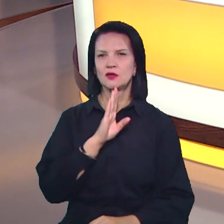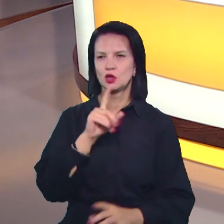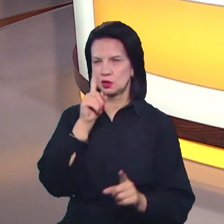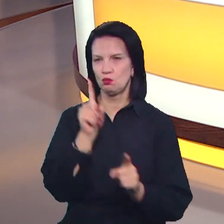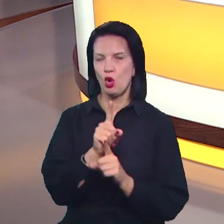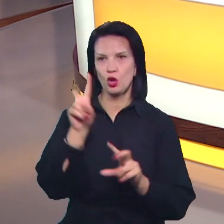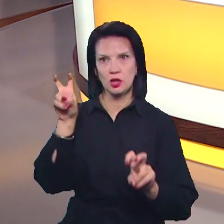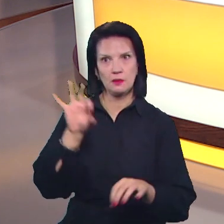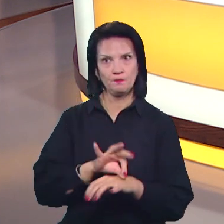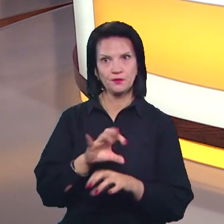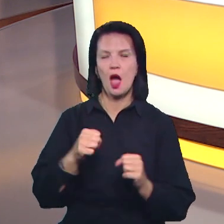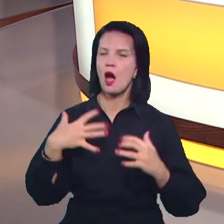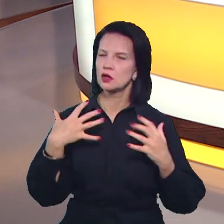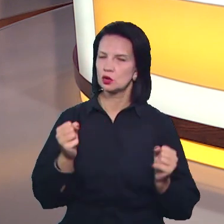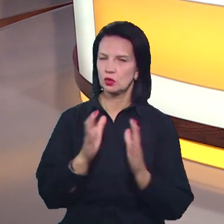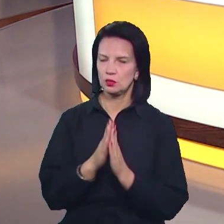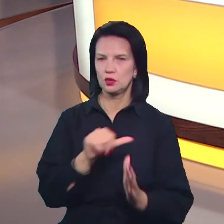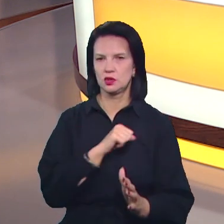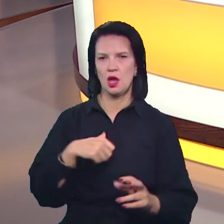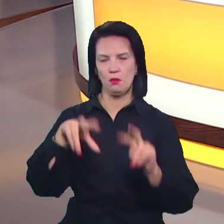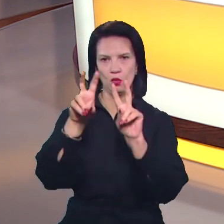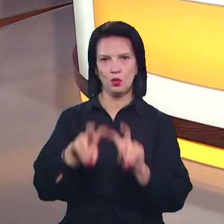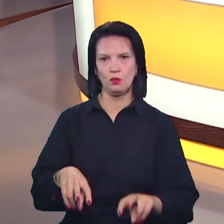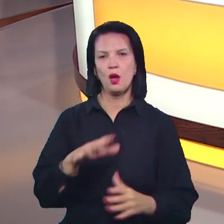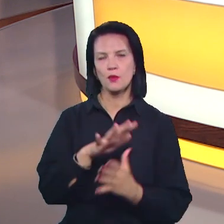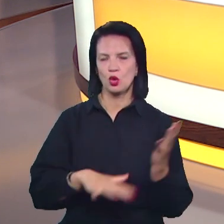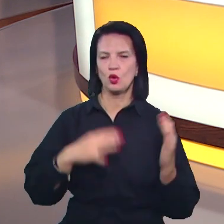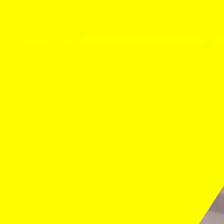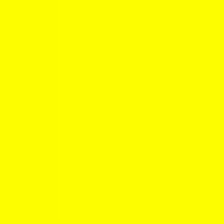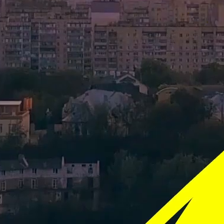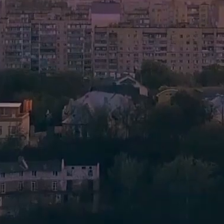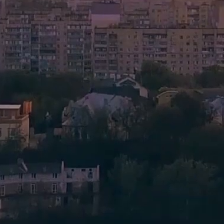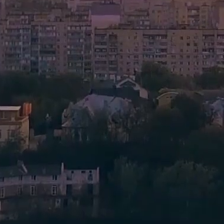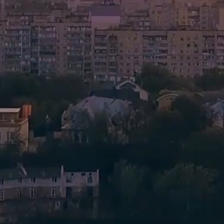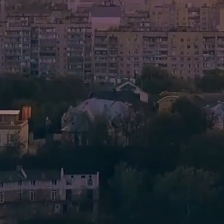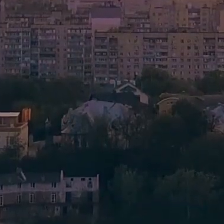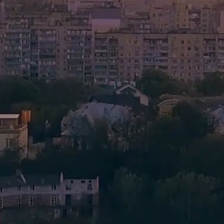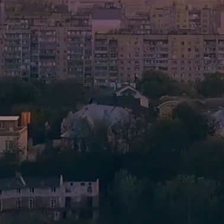здорових закликає до самообстеження. Продовжить історію Вікторія Скубацька.